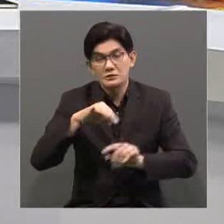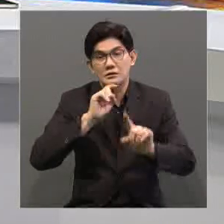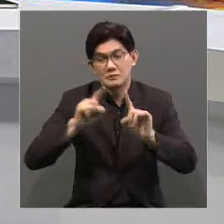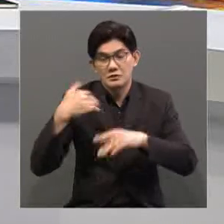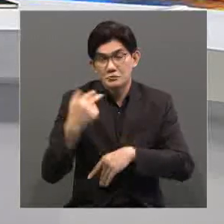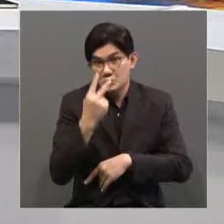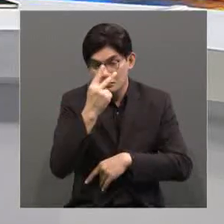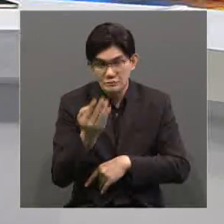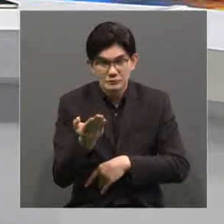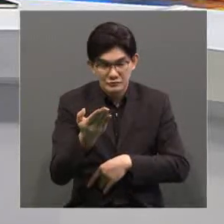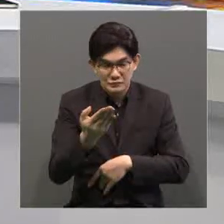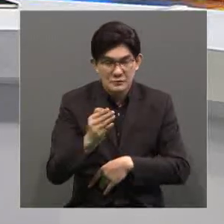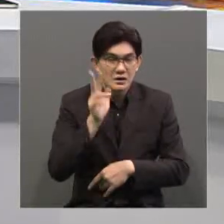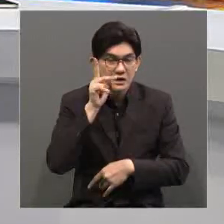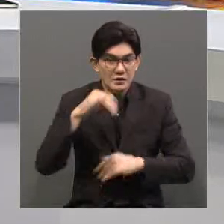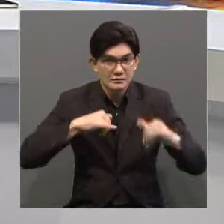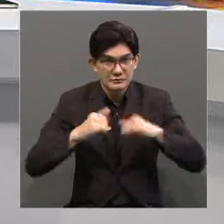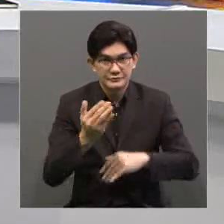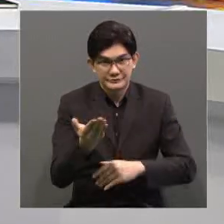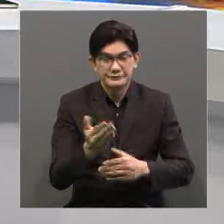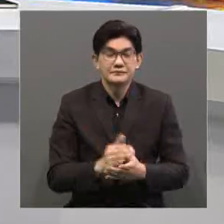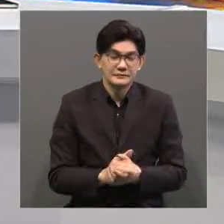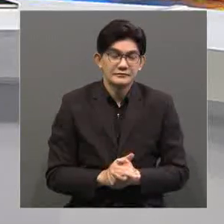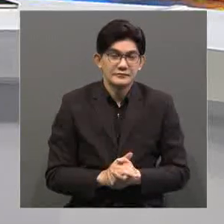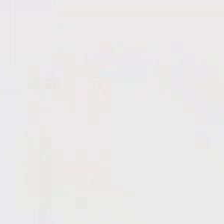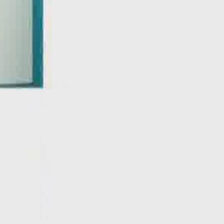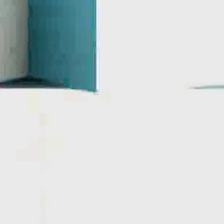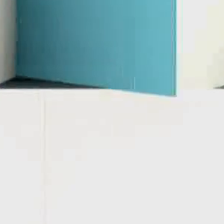จะเป็นอย่างไรนะครับติดตามได้ในมุมข่าวเยาวชนครับ